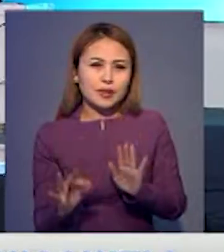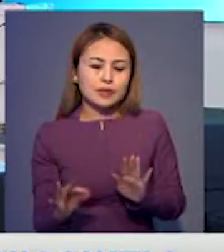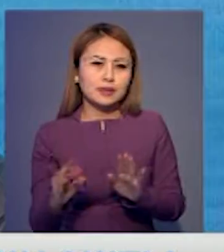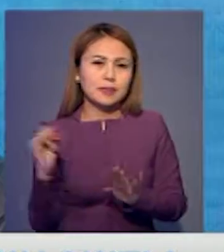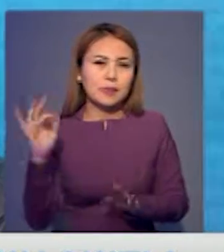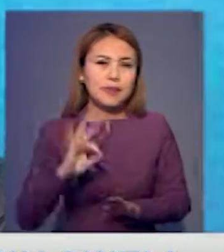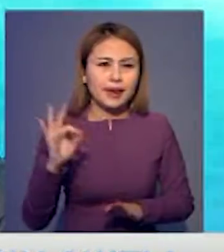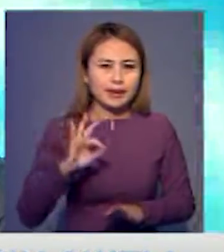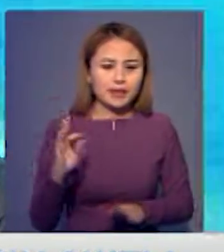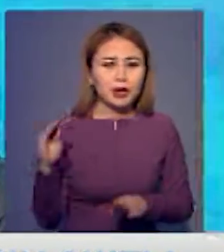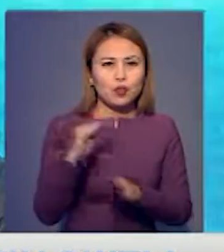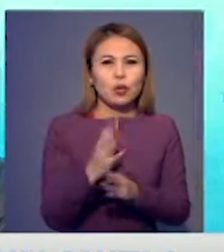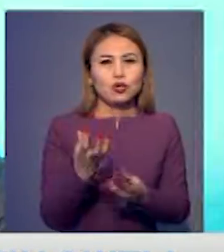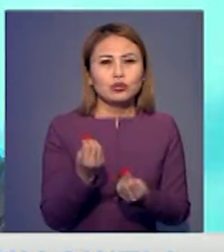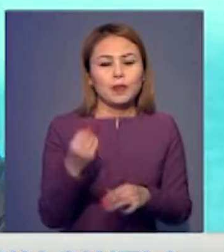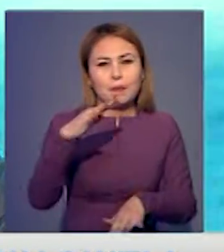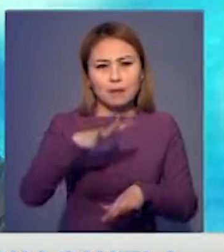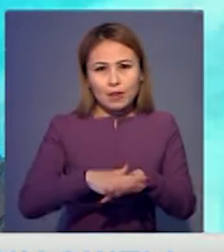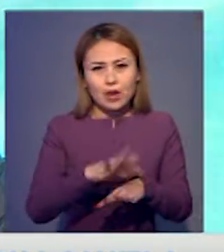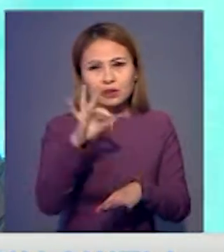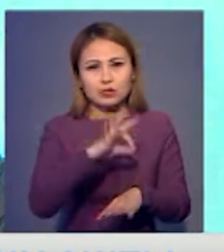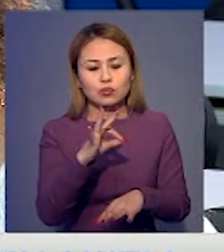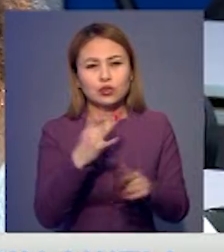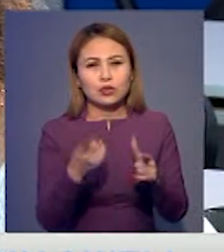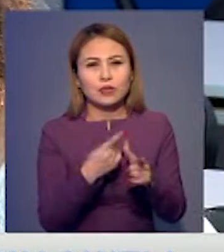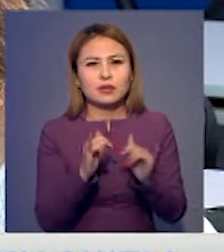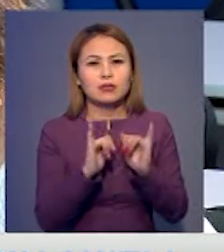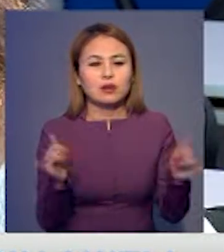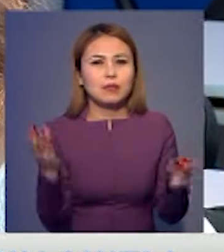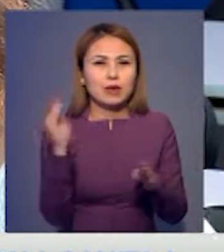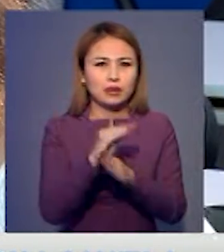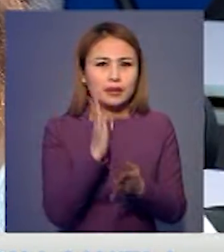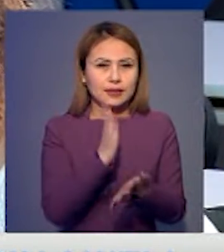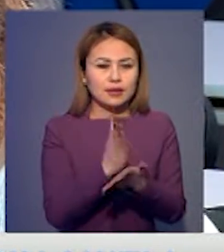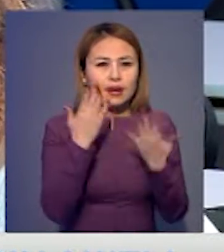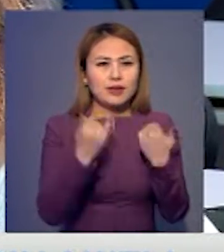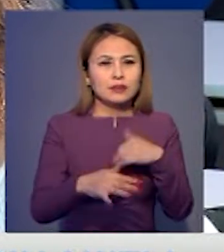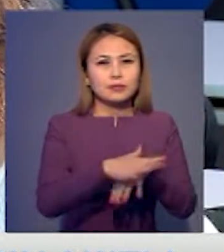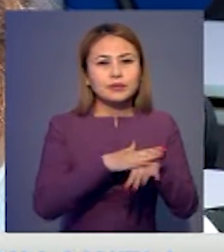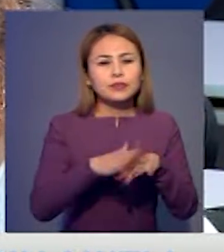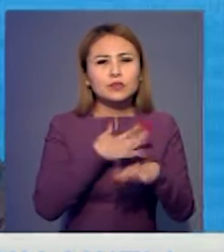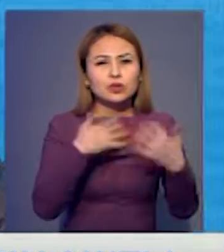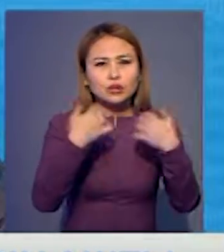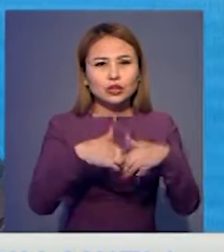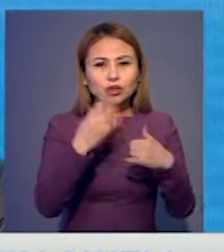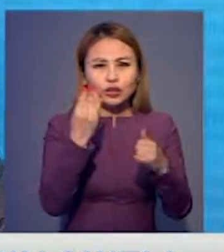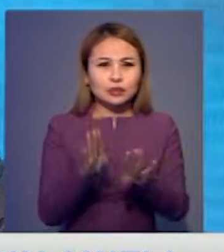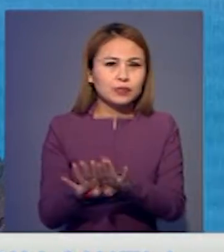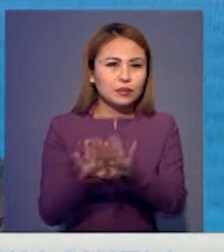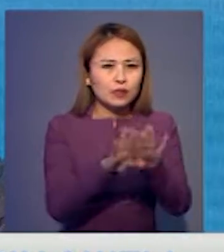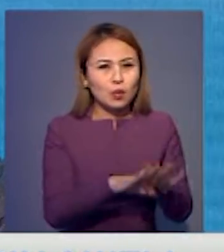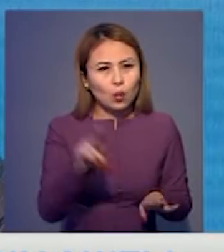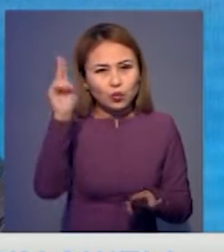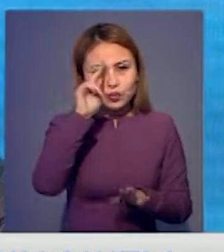5-7% мөлшерде сыйақы береді. Бұған қоса банктің пайыздық мөлшерлемесі тағы бар. Қазір елімізде 4-1 қаржы ұйымы